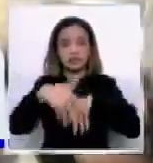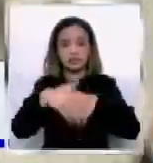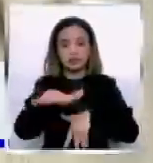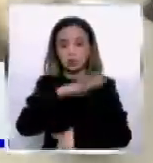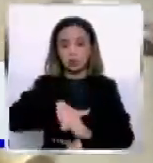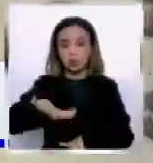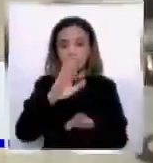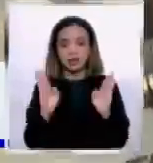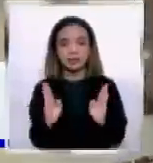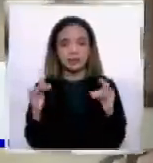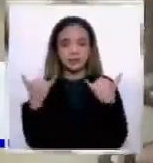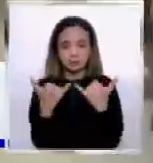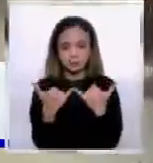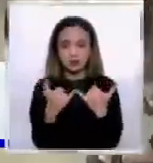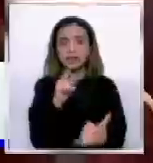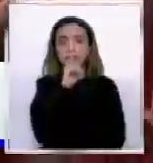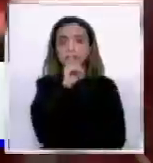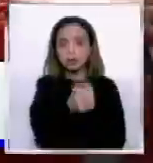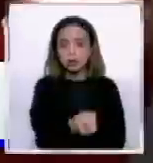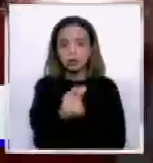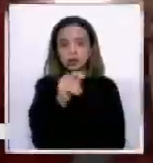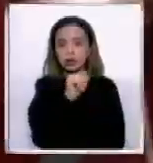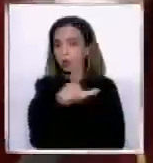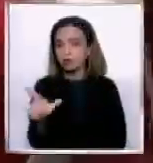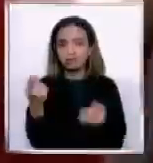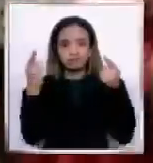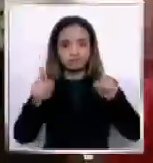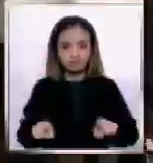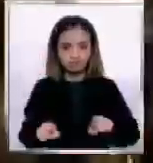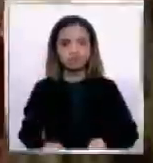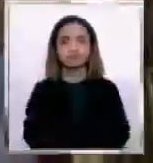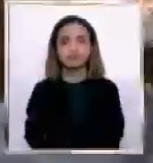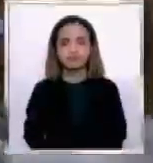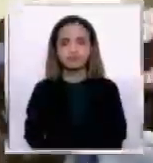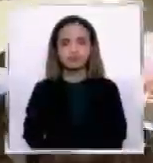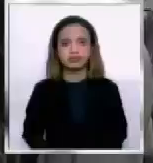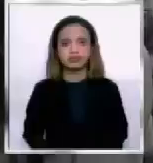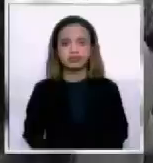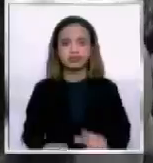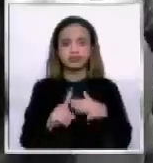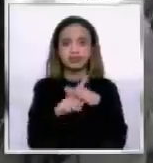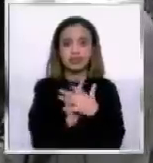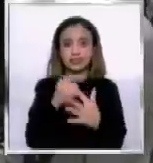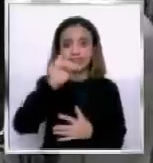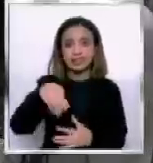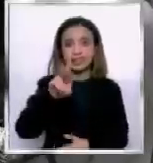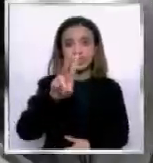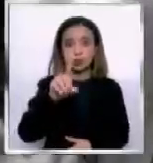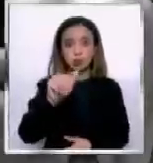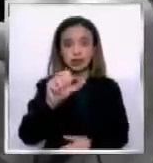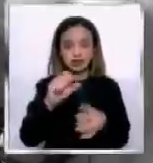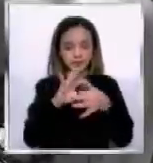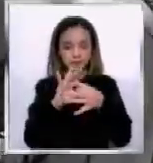dula. Makatotohanan ang bawat eksena. Mula sa pagpapatiwakal ni Judas, pati